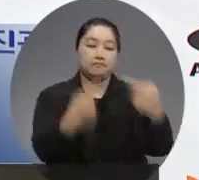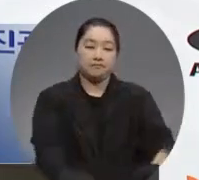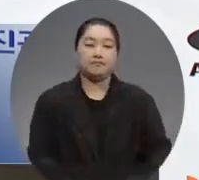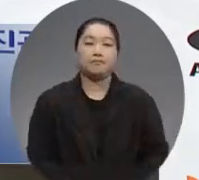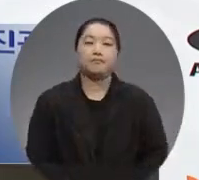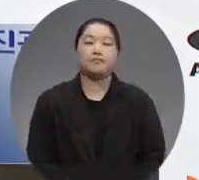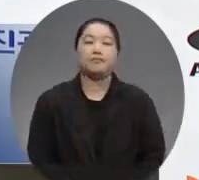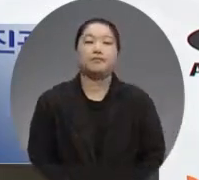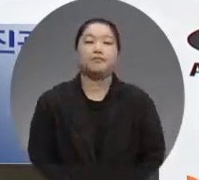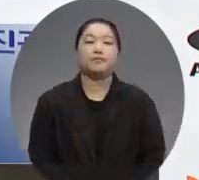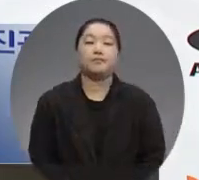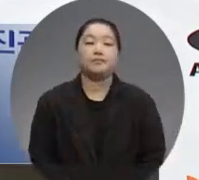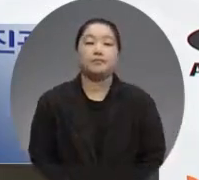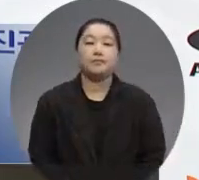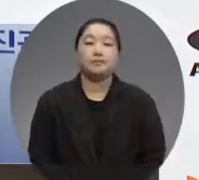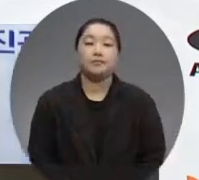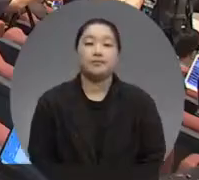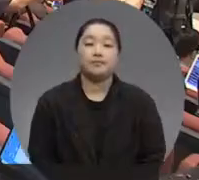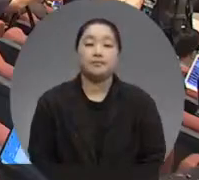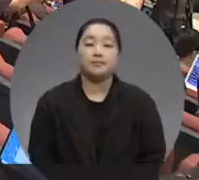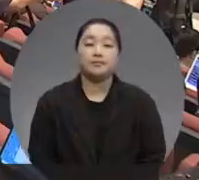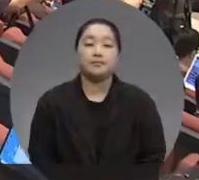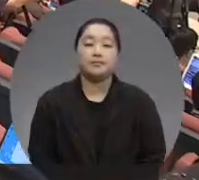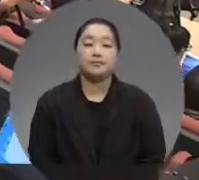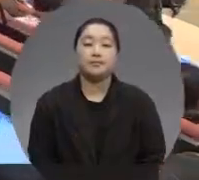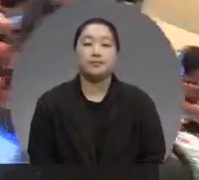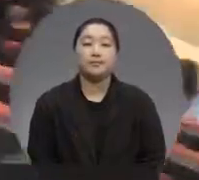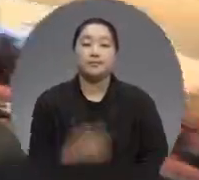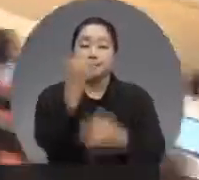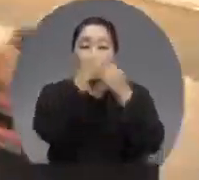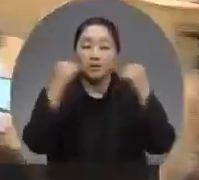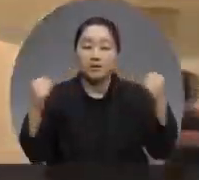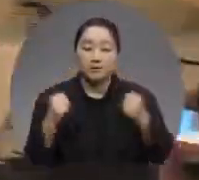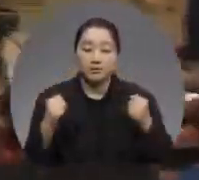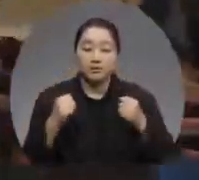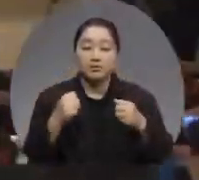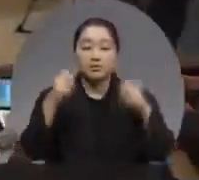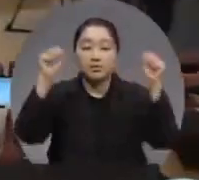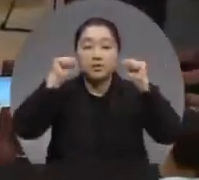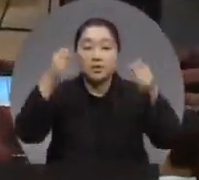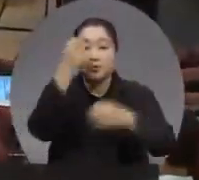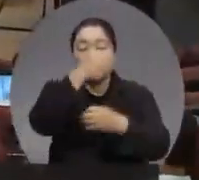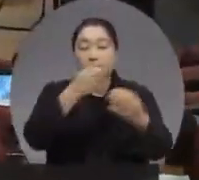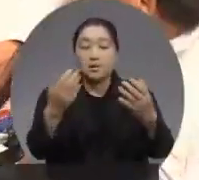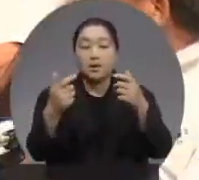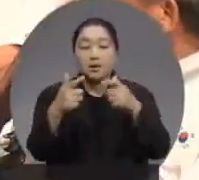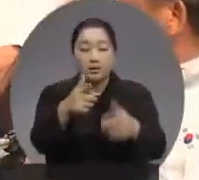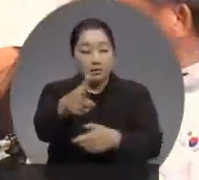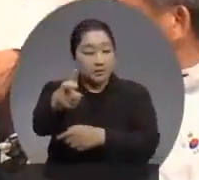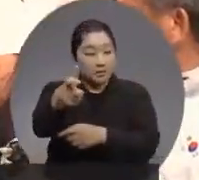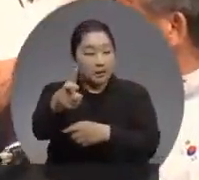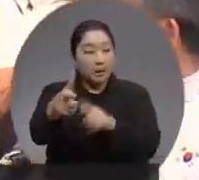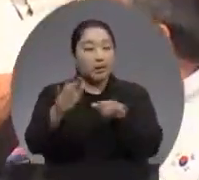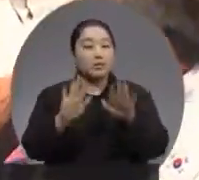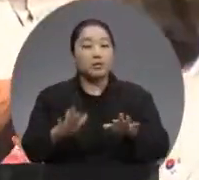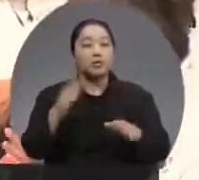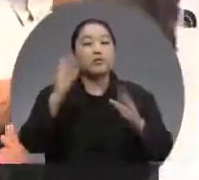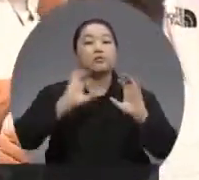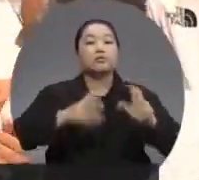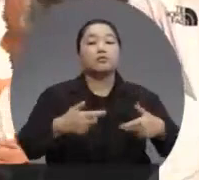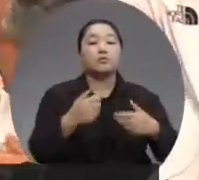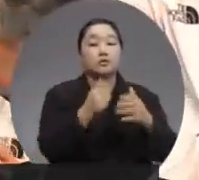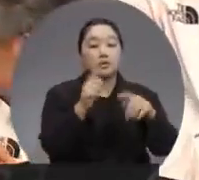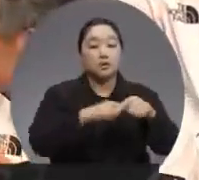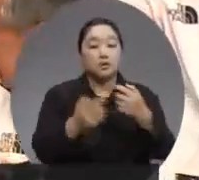경기에 임하도록 노력하겠습니다. 충북 최고를 나온 사격의 김보미도 최근 부진했던 국제대회 성적을